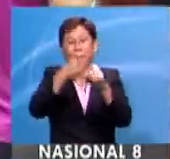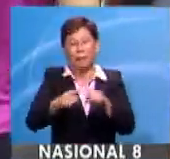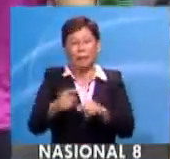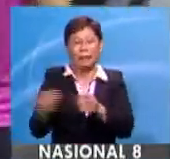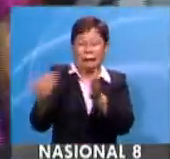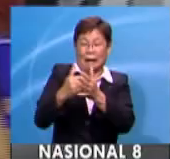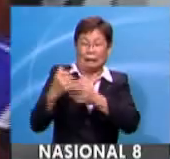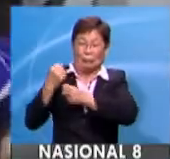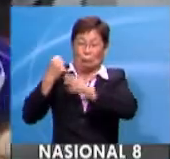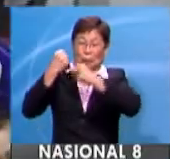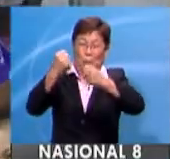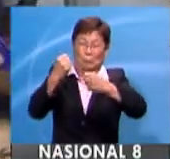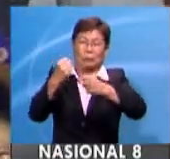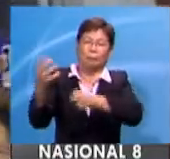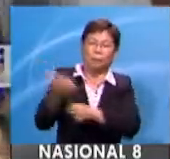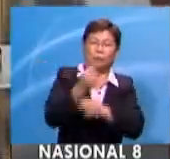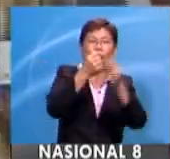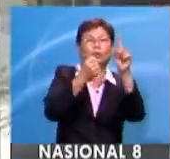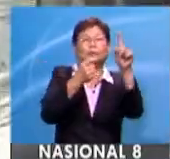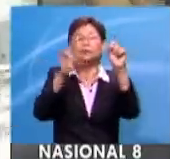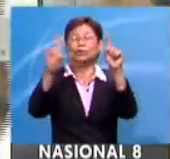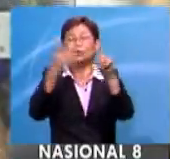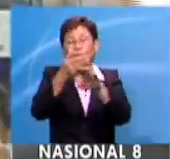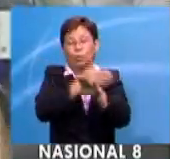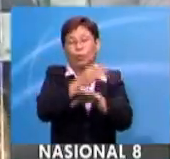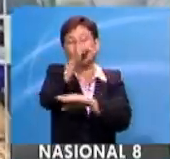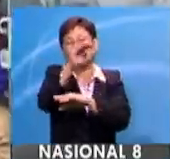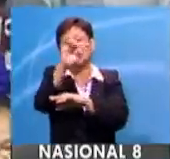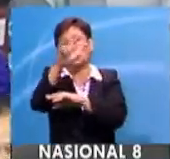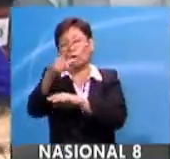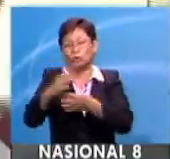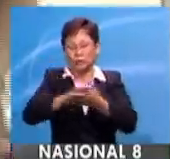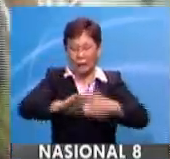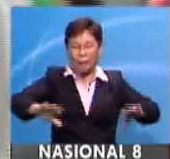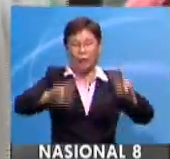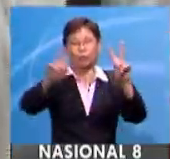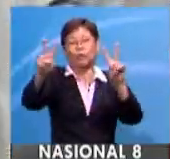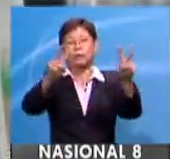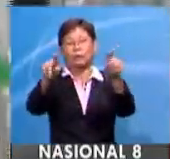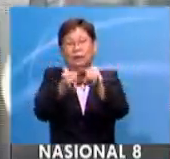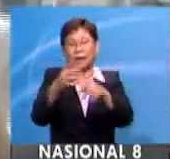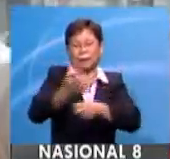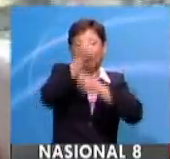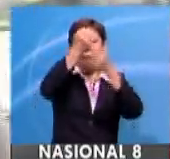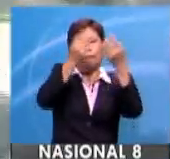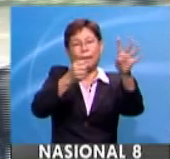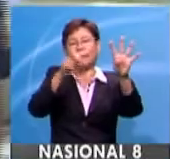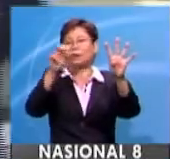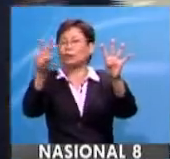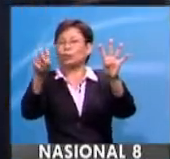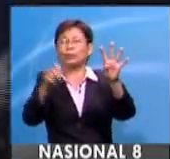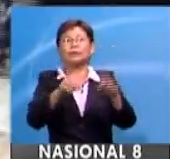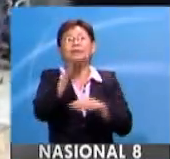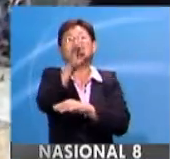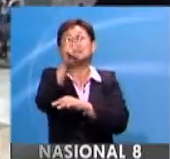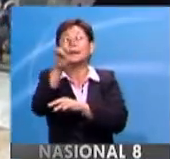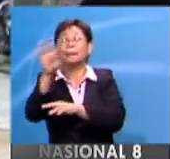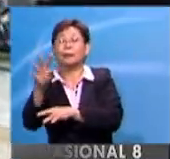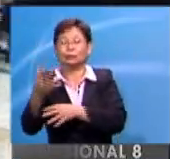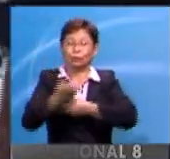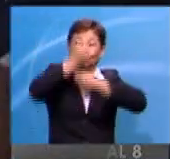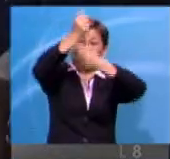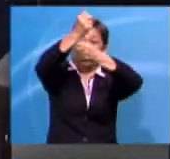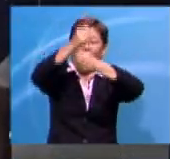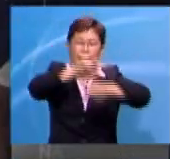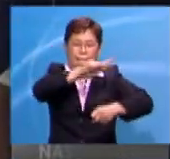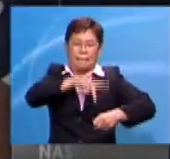kembali menguasai gelanggang untuk menang 117 sebelum nikol menyamakan kedudukan dua sama dengan kemenangan 14-12 set keempat kejuaraan